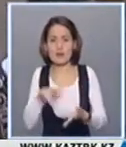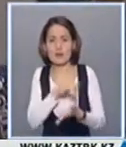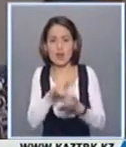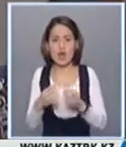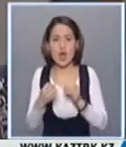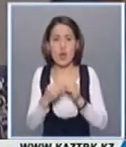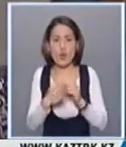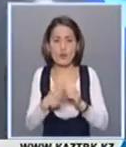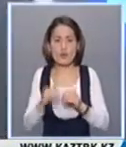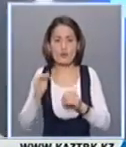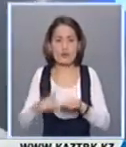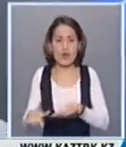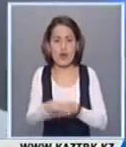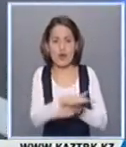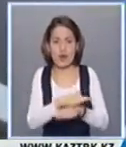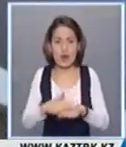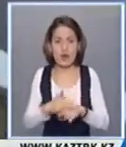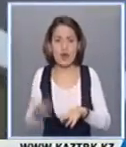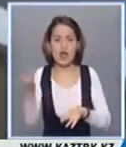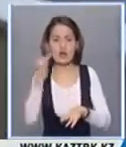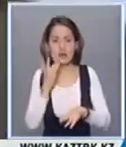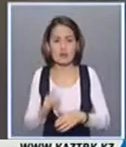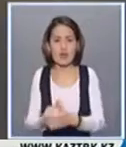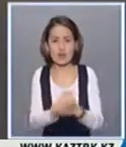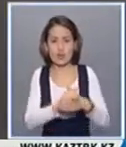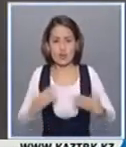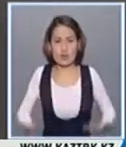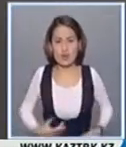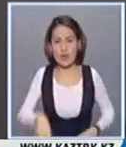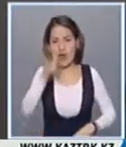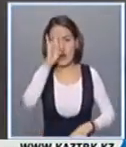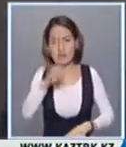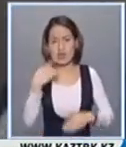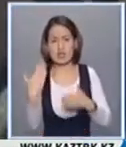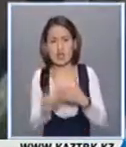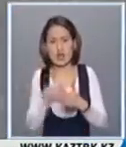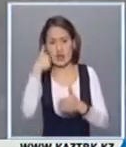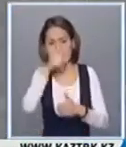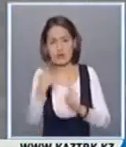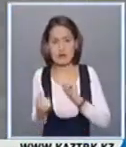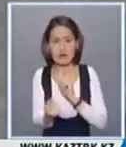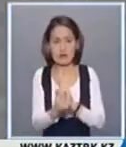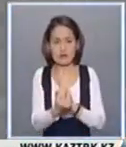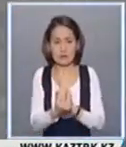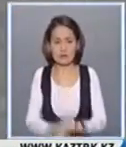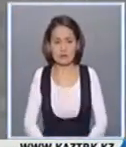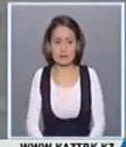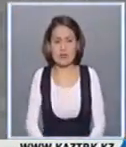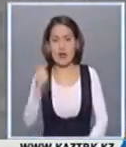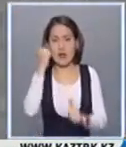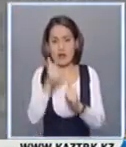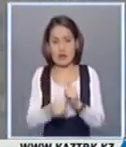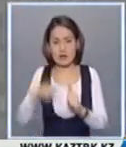жұтылып кетпей, бір шаңырақ астында, бір дастархан басында қазақтың жаңа жылын қарсы алып отыр. Жылдан жылға осы